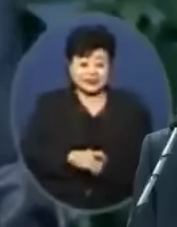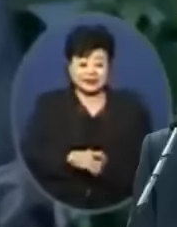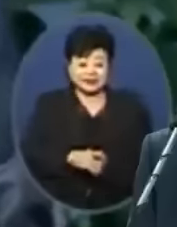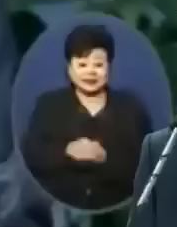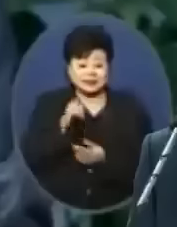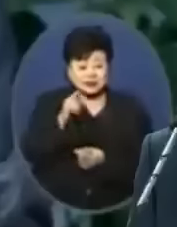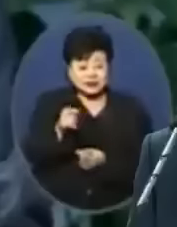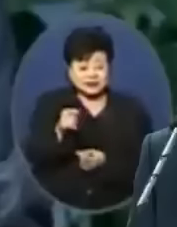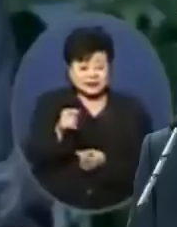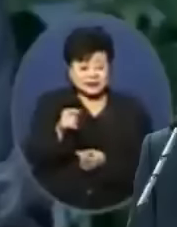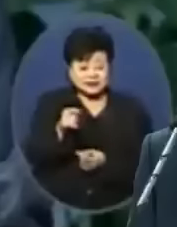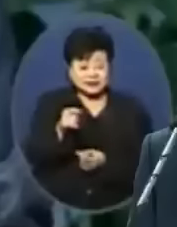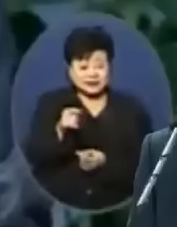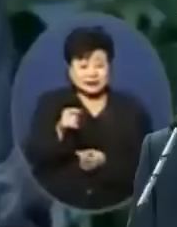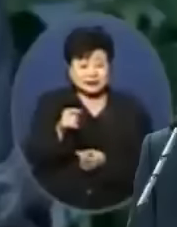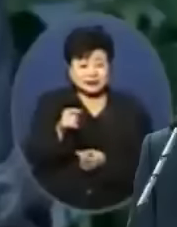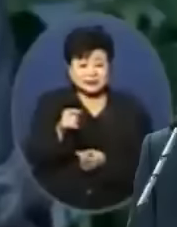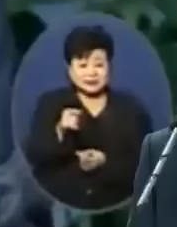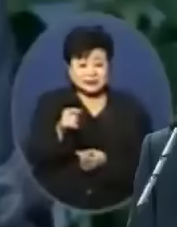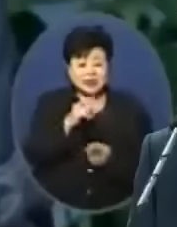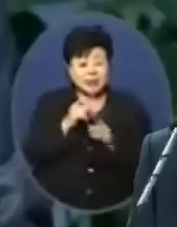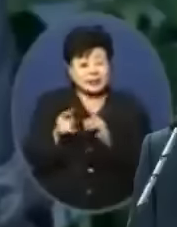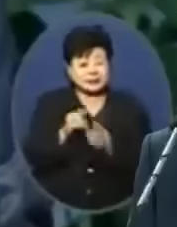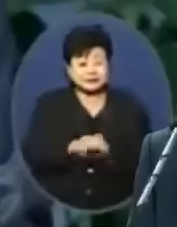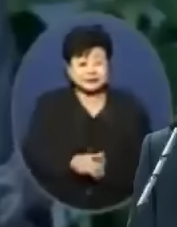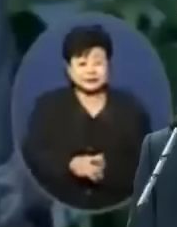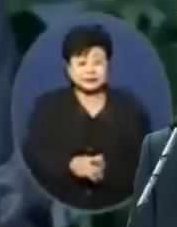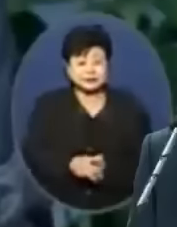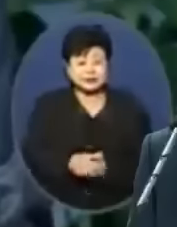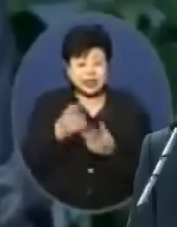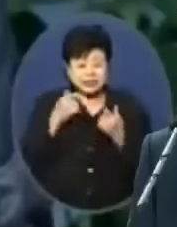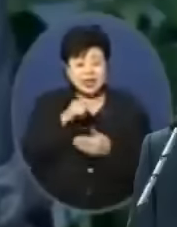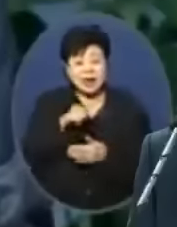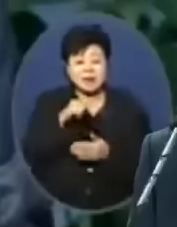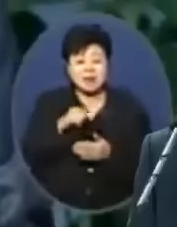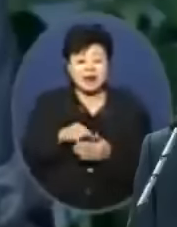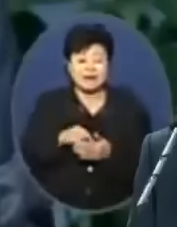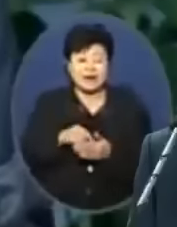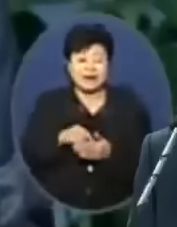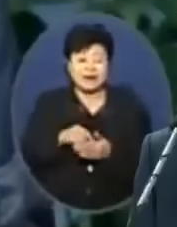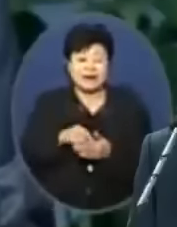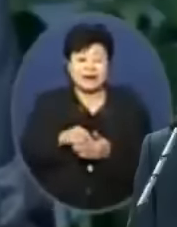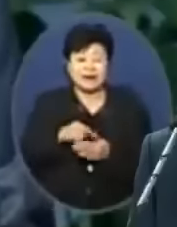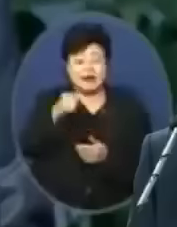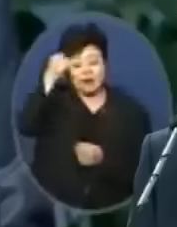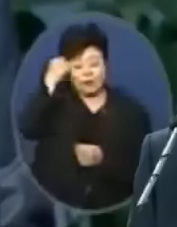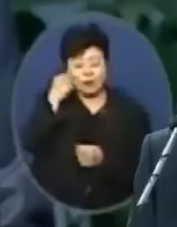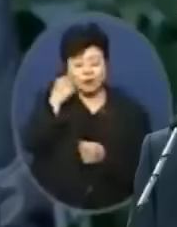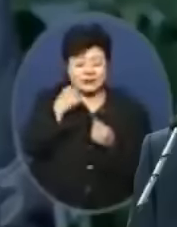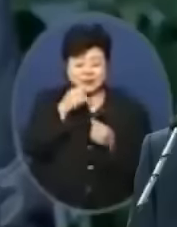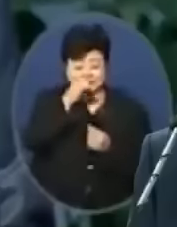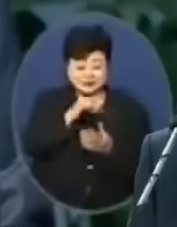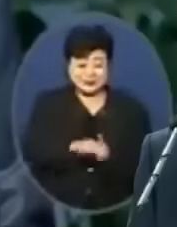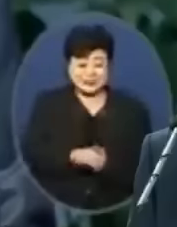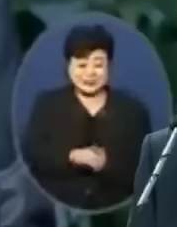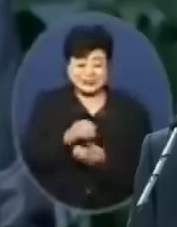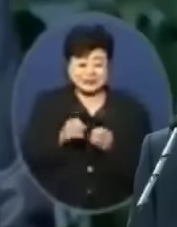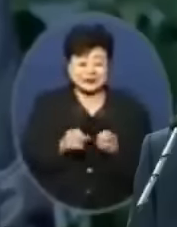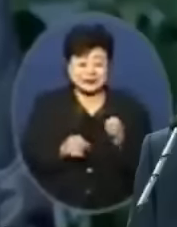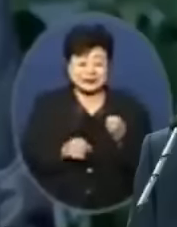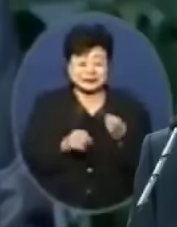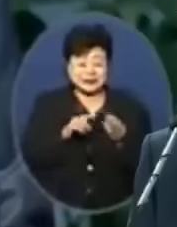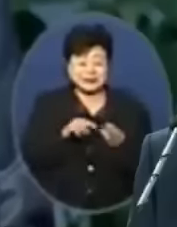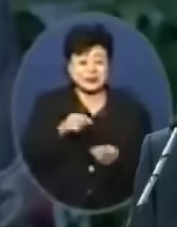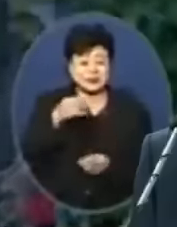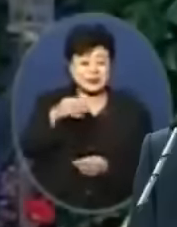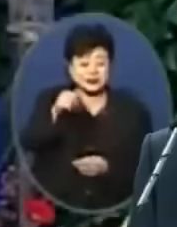있는데 저는 이 말씀을 언제나 마음에 외우고 삽니다. 시편 23편